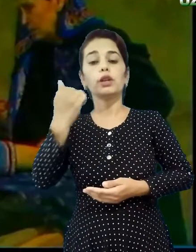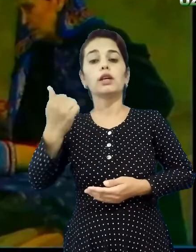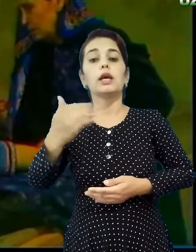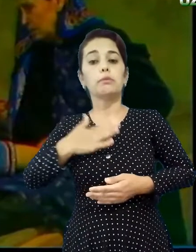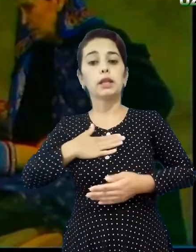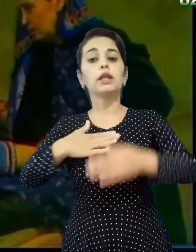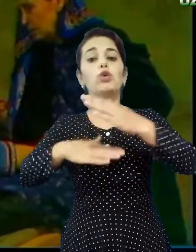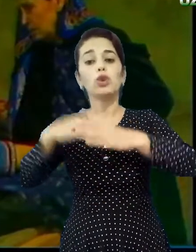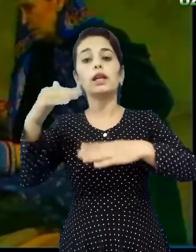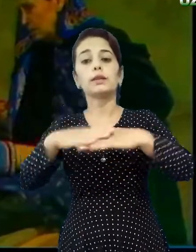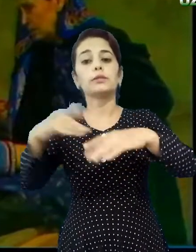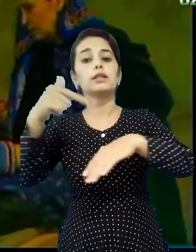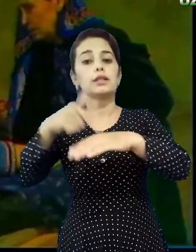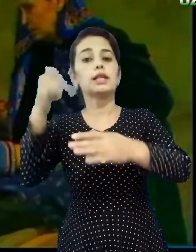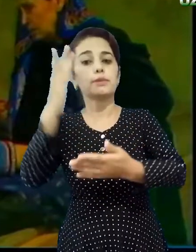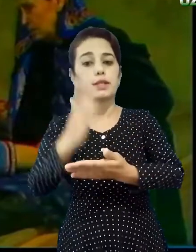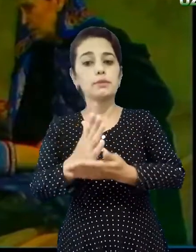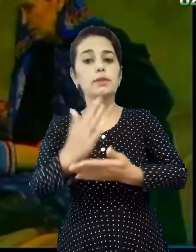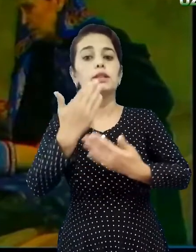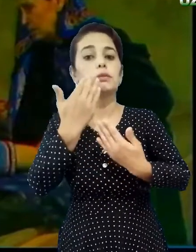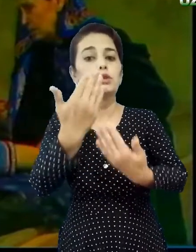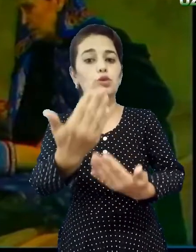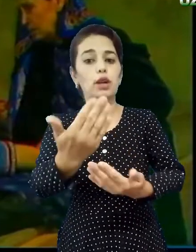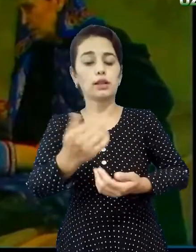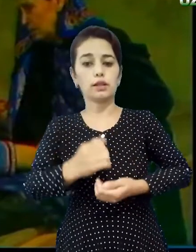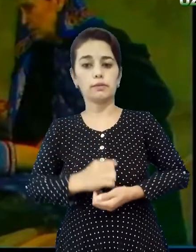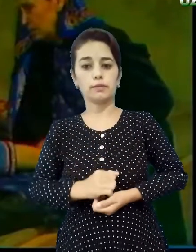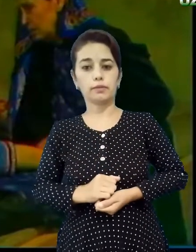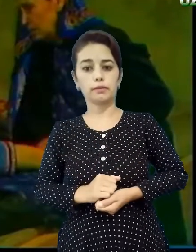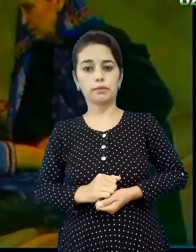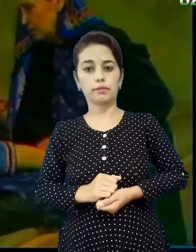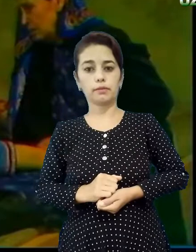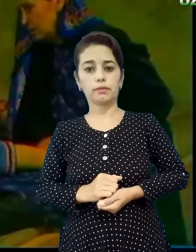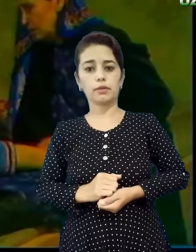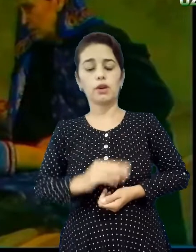Hoji buvi mening qo'llarimni sezyapsizmi? Deb so'radi.